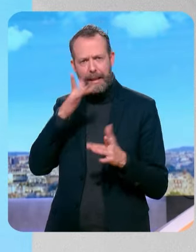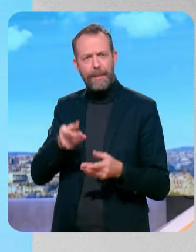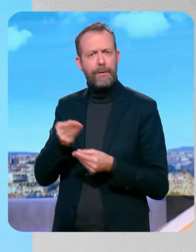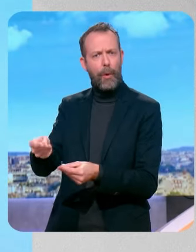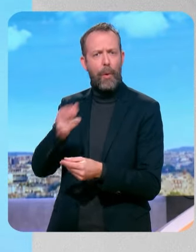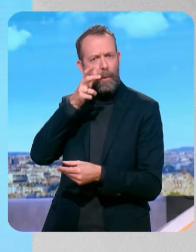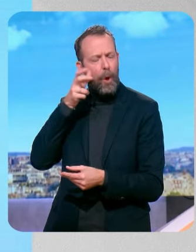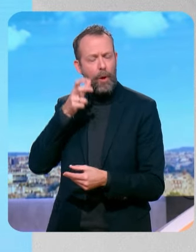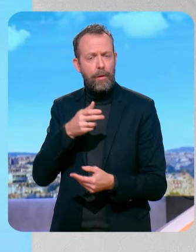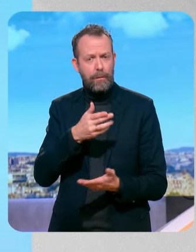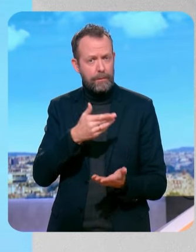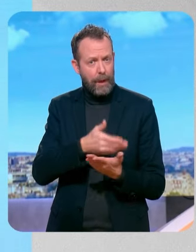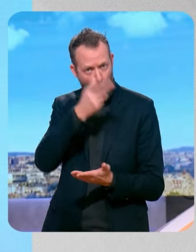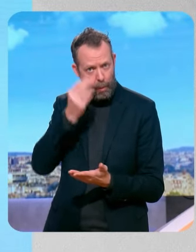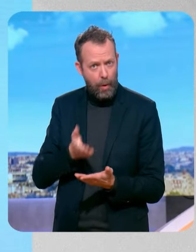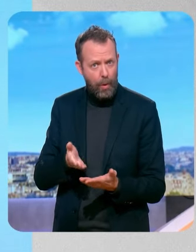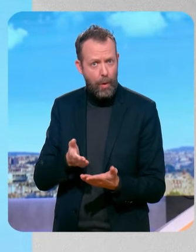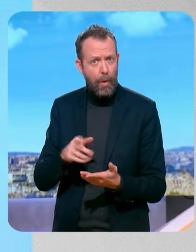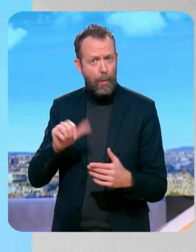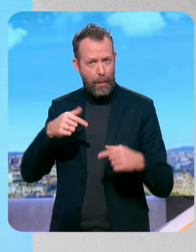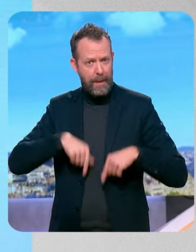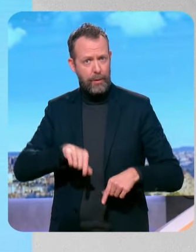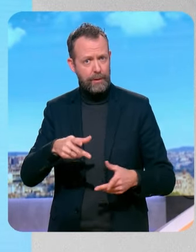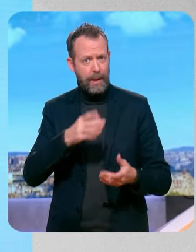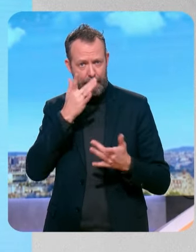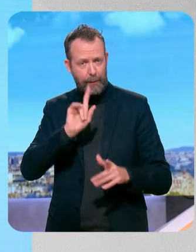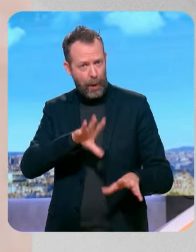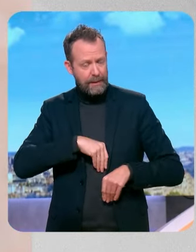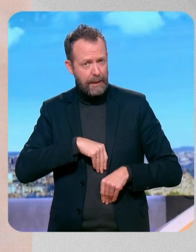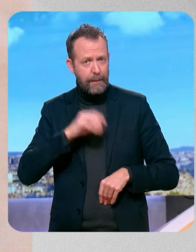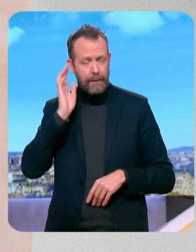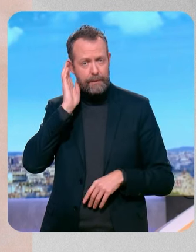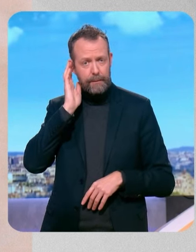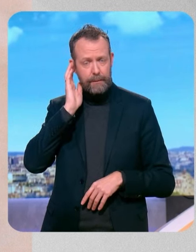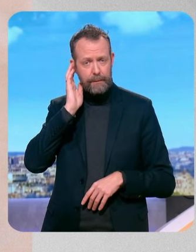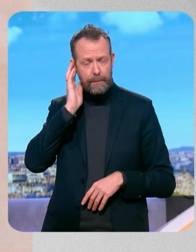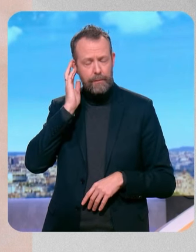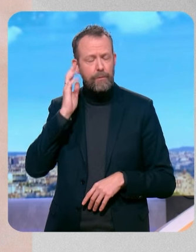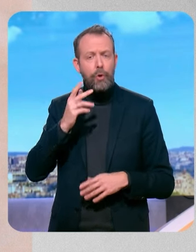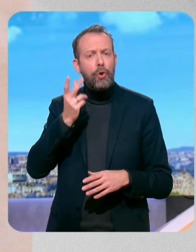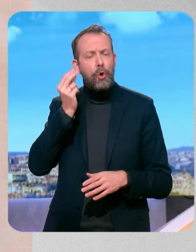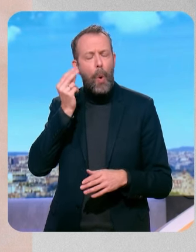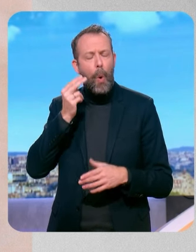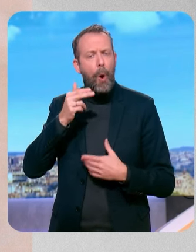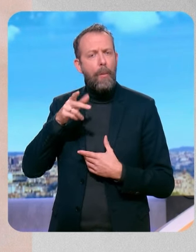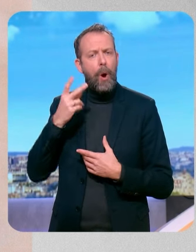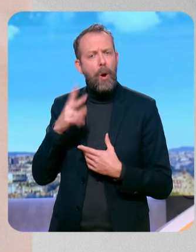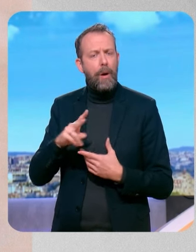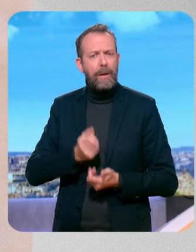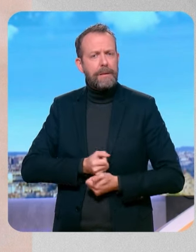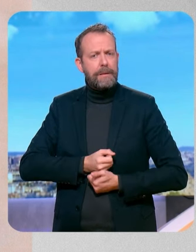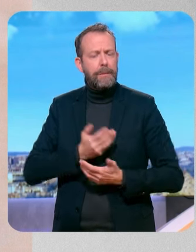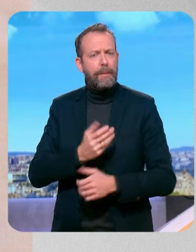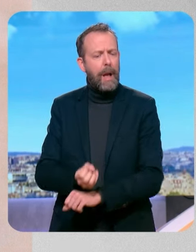à Isabelle Borne, est-ce que vous le comprenez? Est-ce que la Première ministre doit accepter cette démission ce matin? Je comprends très bien les émotions qui se sont exprimées